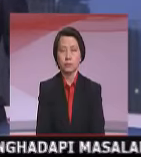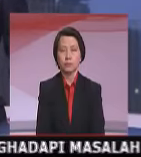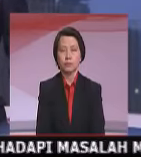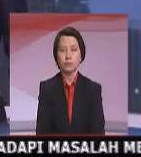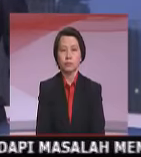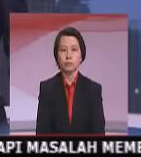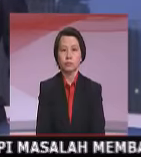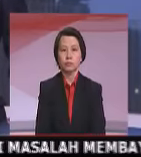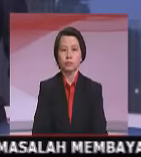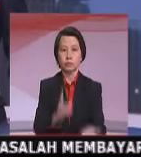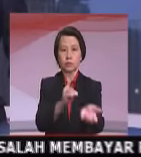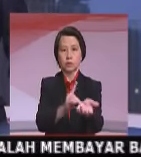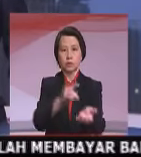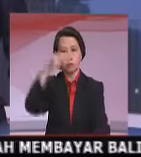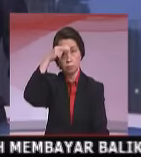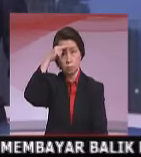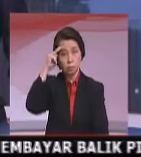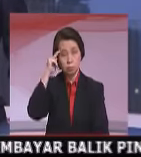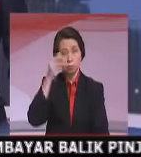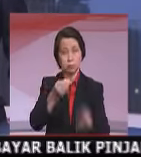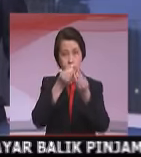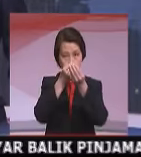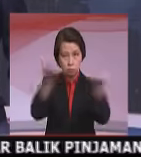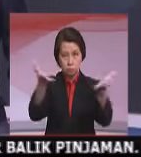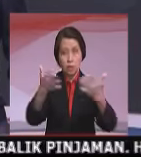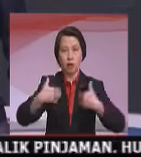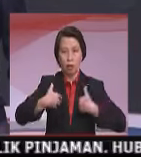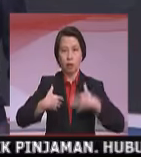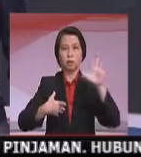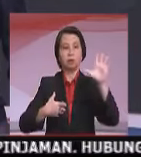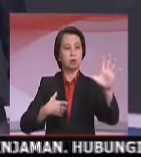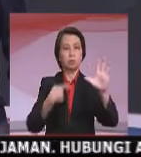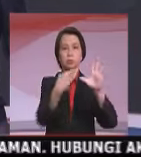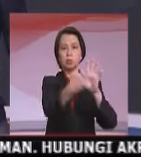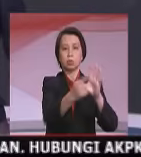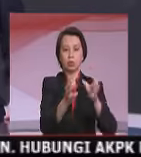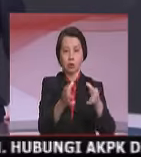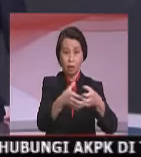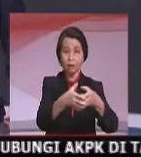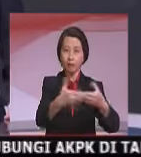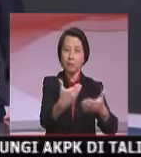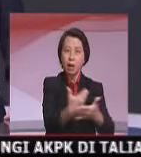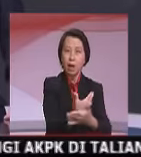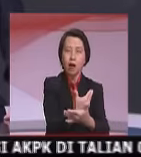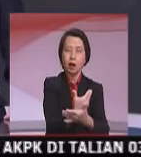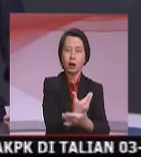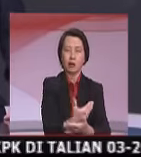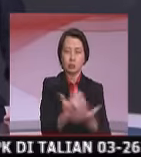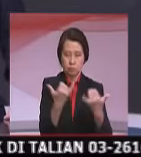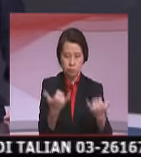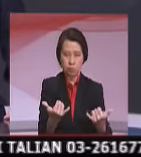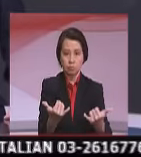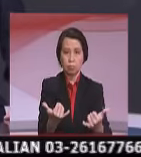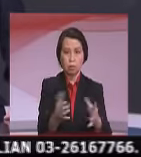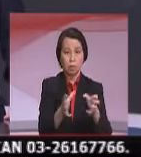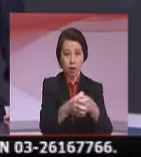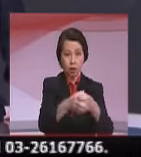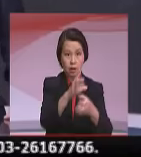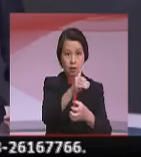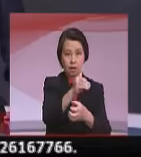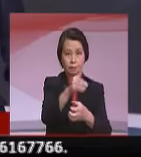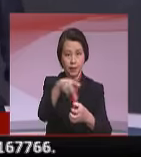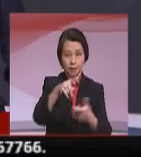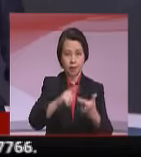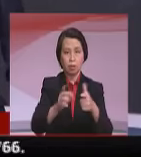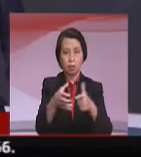Sementara itu, Tan Sri Dr. Nur Hisham telah mengumumkan terdapat 5 kluster baharu yang dikenal pasti hari ini, iaitu kluster Desa